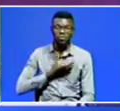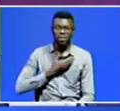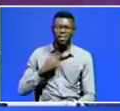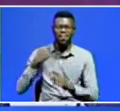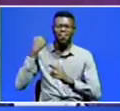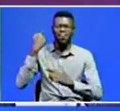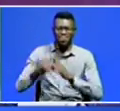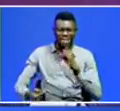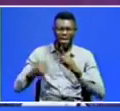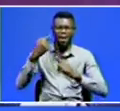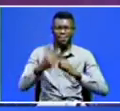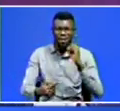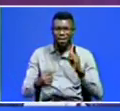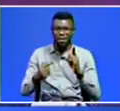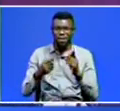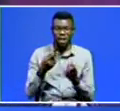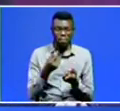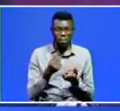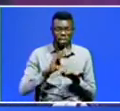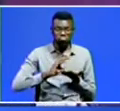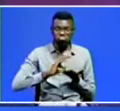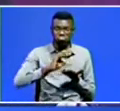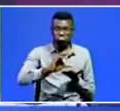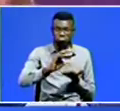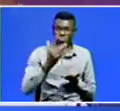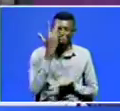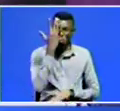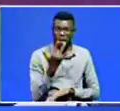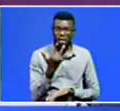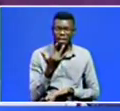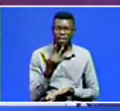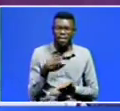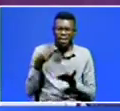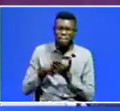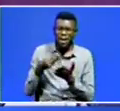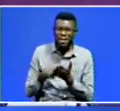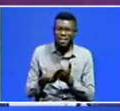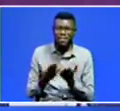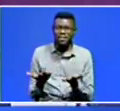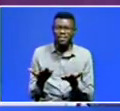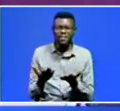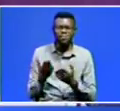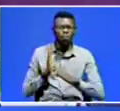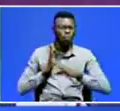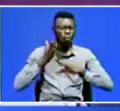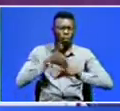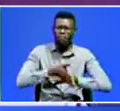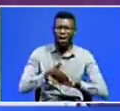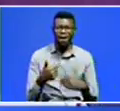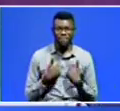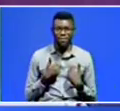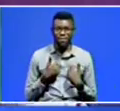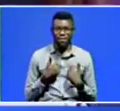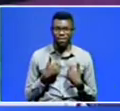ilikuwa inatoa pesa, kwa sababu walikuwa na pesa zaidi ya matumizi yao ambazo